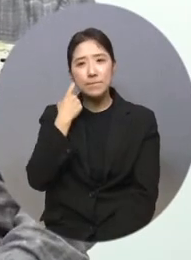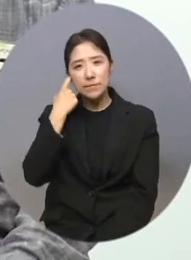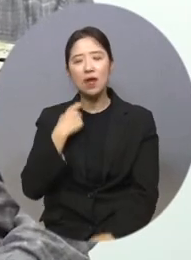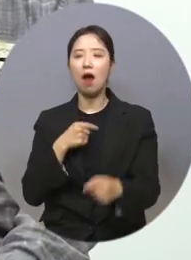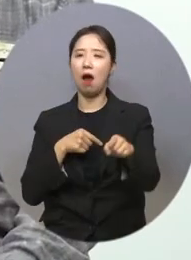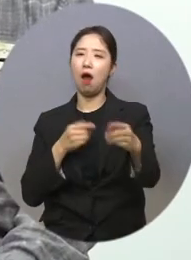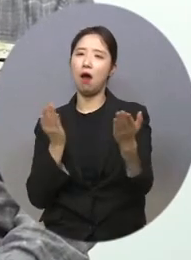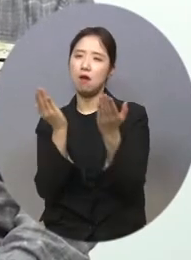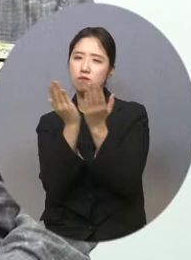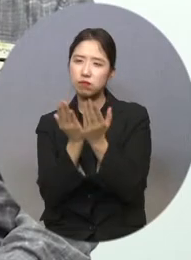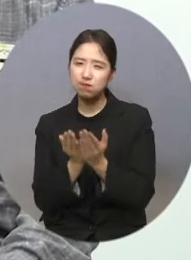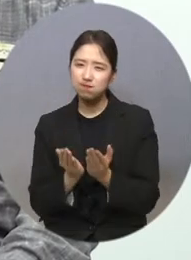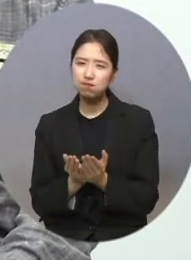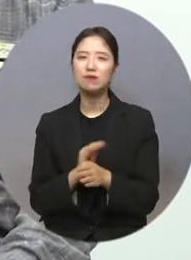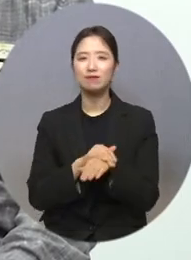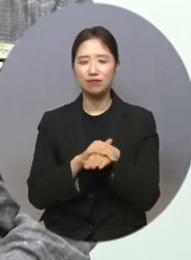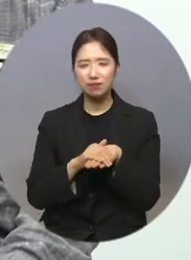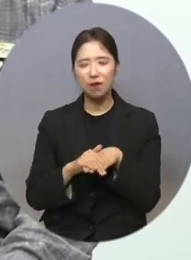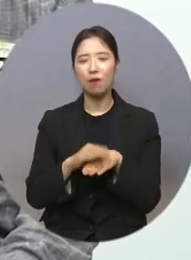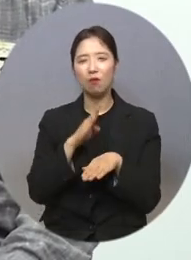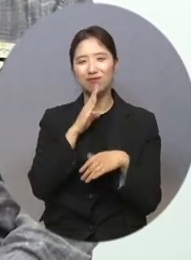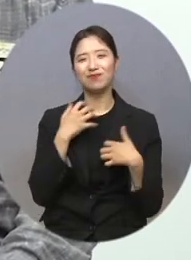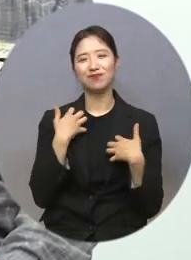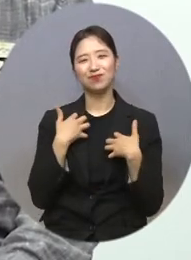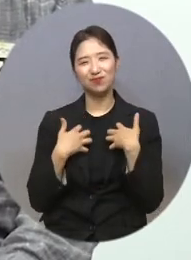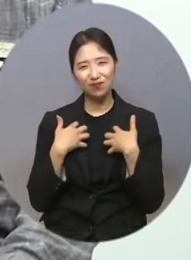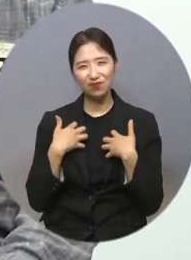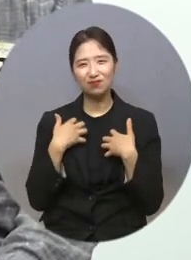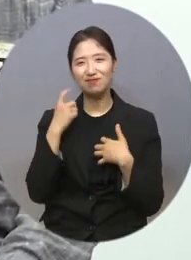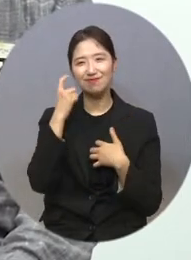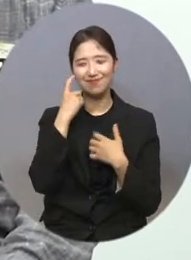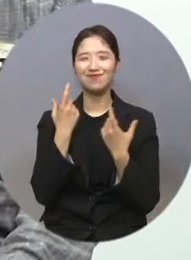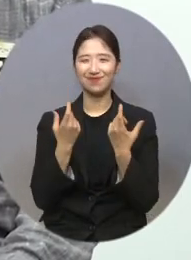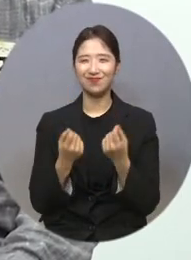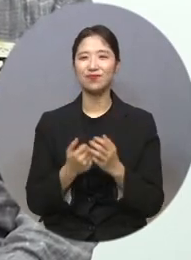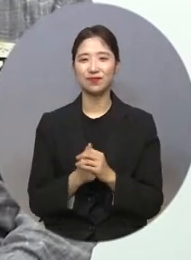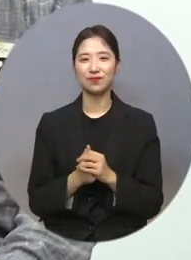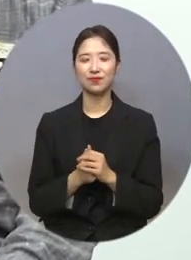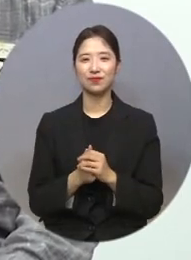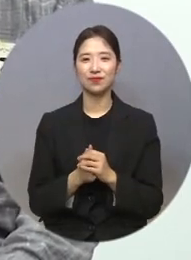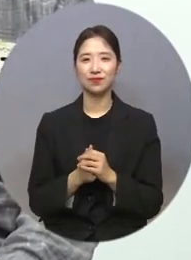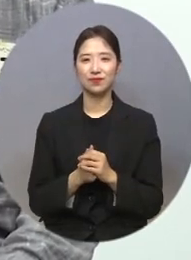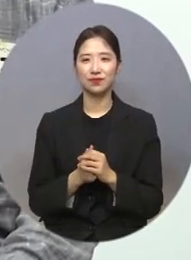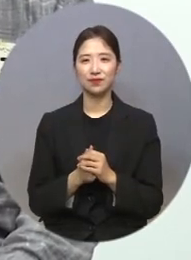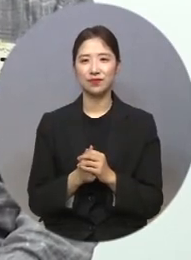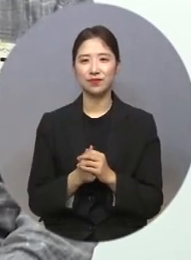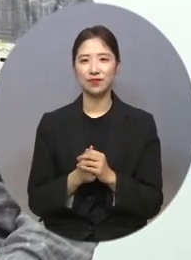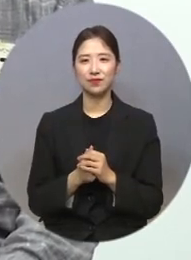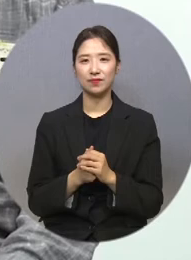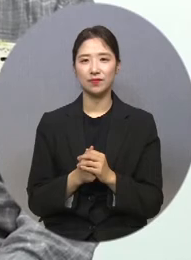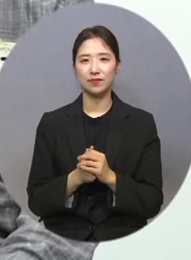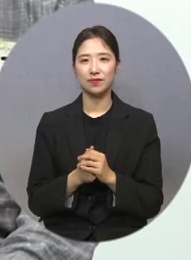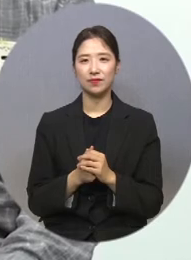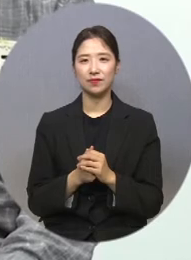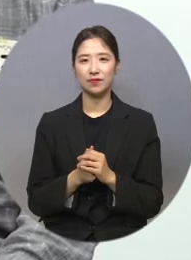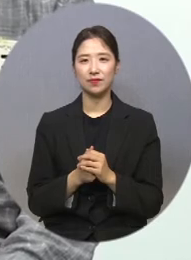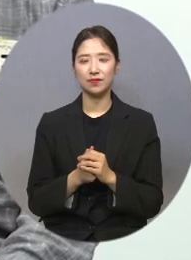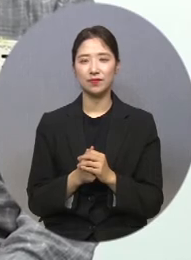맞닿아 있어가지고 굉장히 좀 재밌었다 그런 생각들을 좀 해보고요.